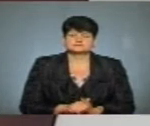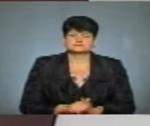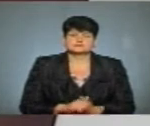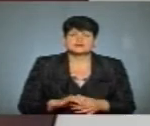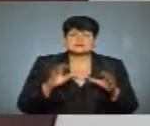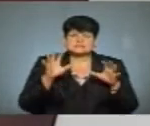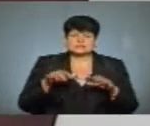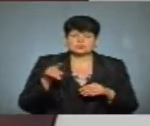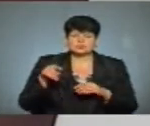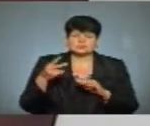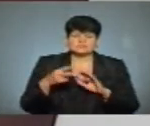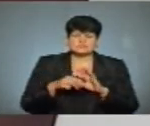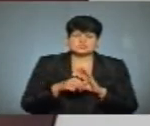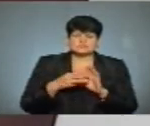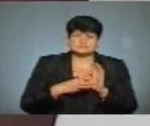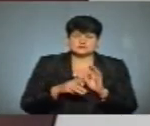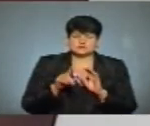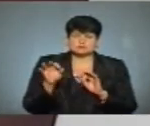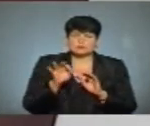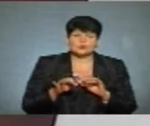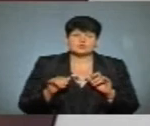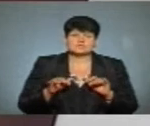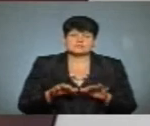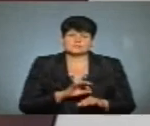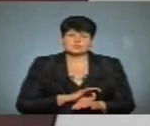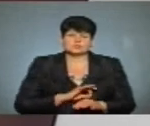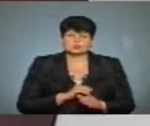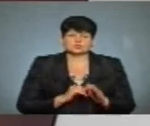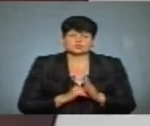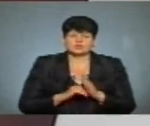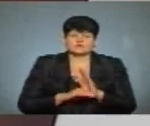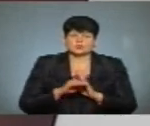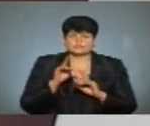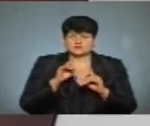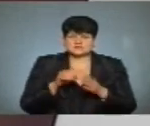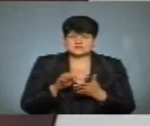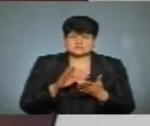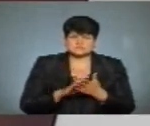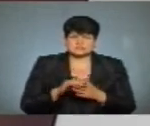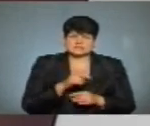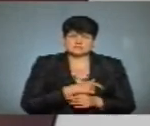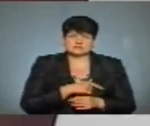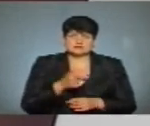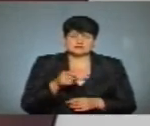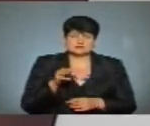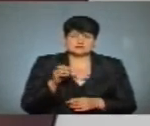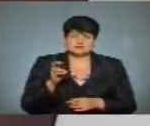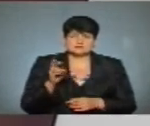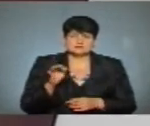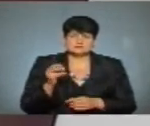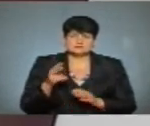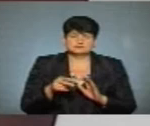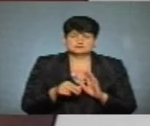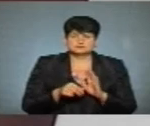Закон номер 2681 про діяльність профспілок до Верховної Ради зареєструвала депутатка Галина Третьякова 27